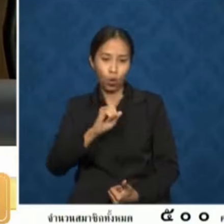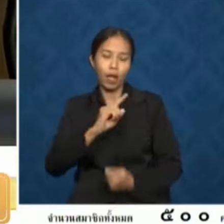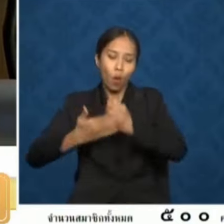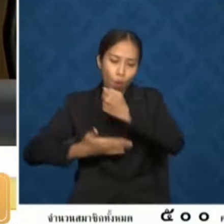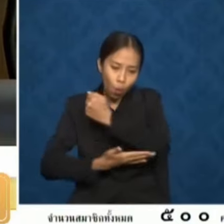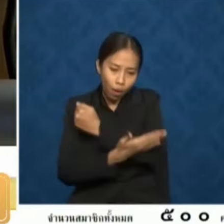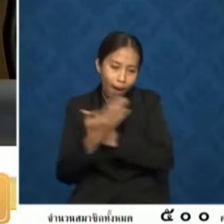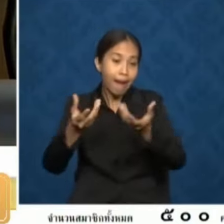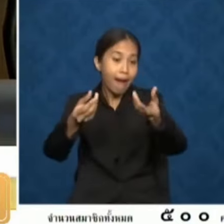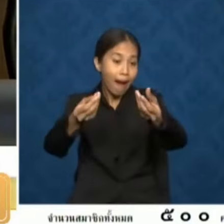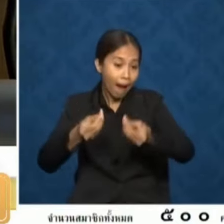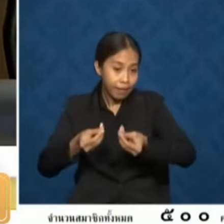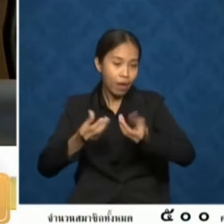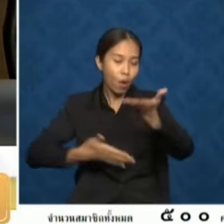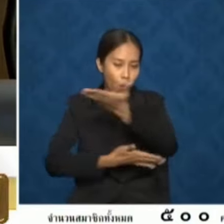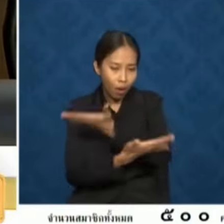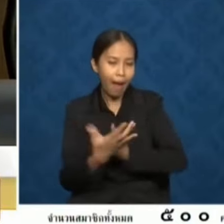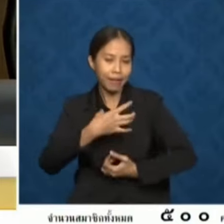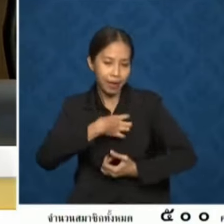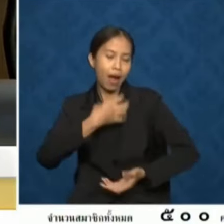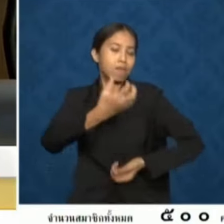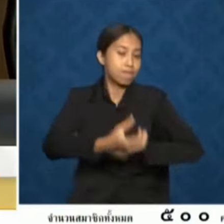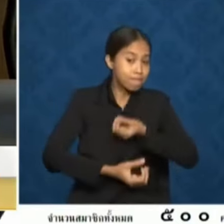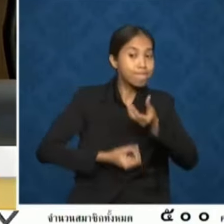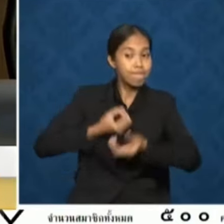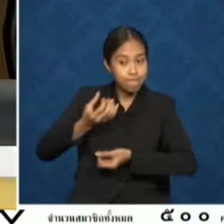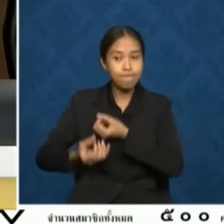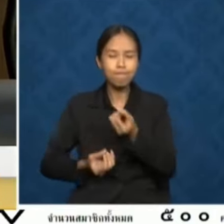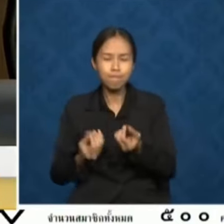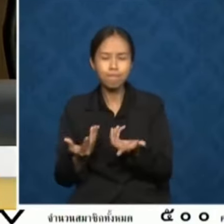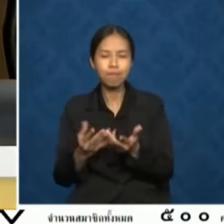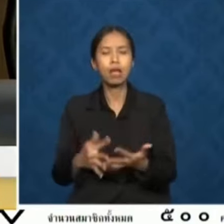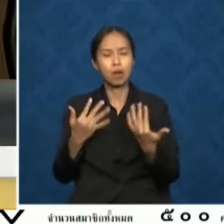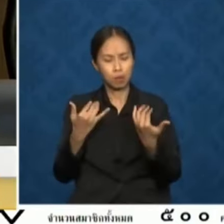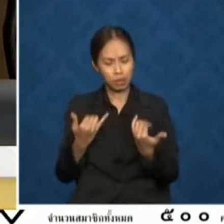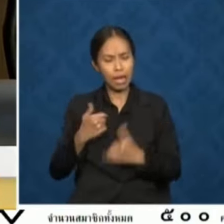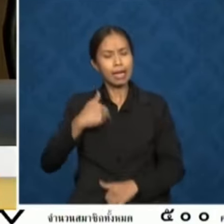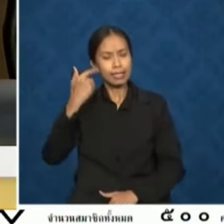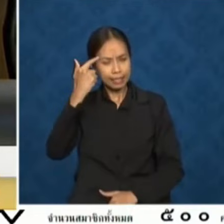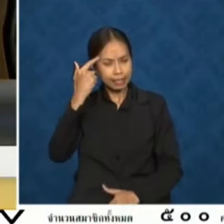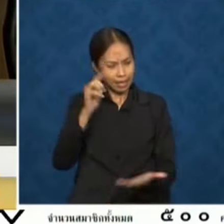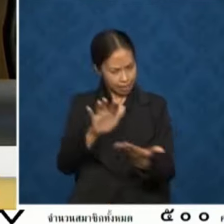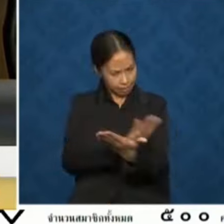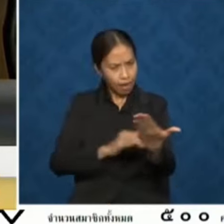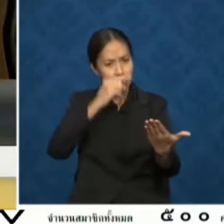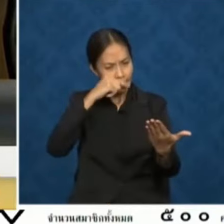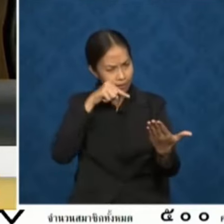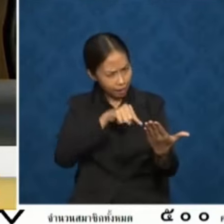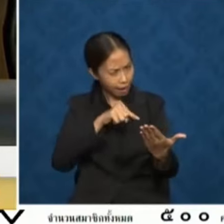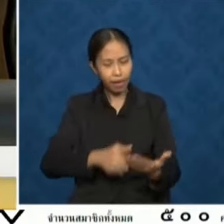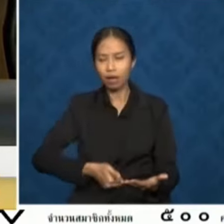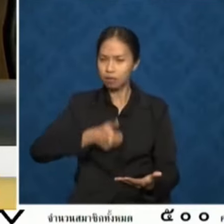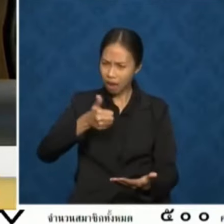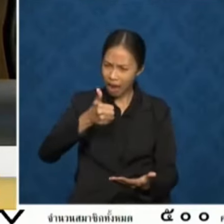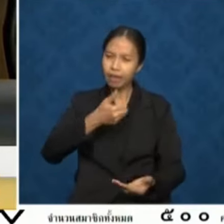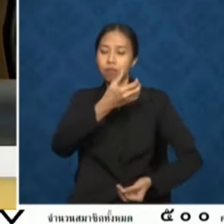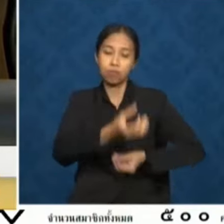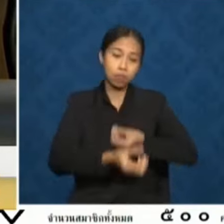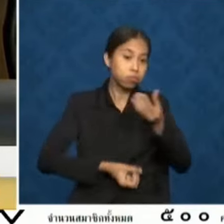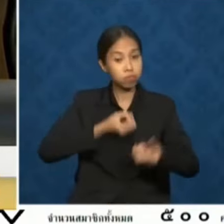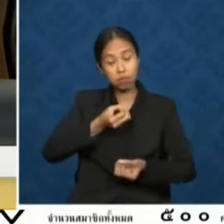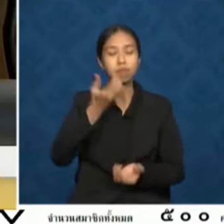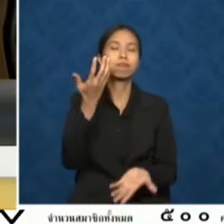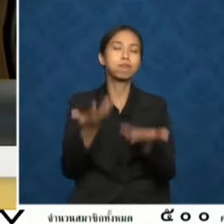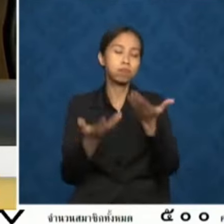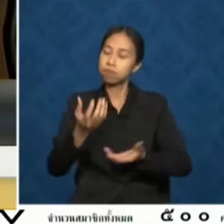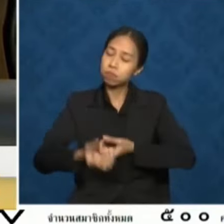สให้ทุกคนแสดงความคิดเห็นผมว่าบ้านนี้เมืองนี้เนี่ยแสดงความคิดเห็นกันได้เต็มที่